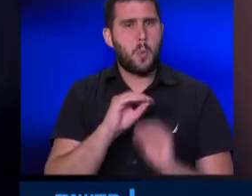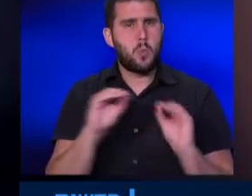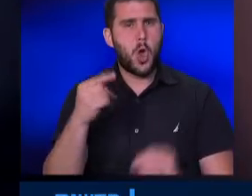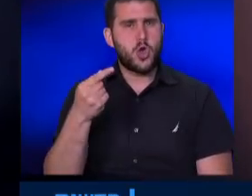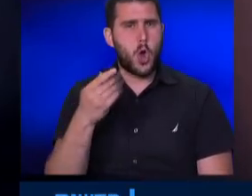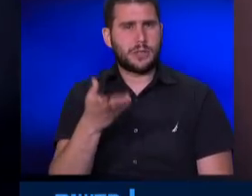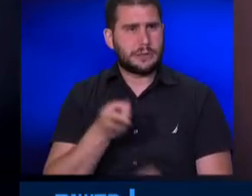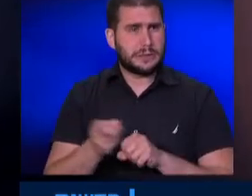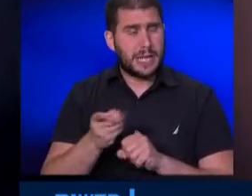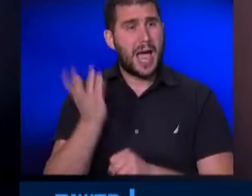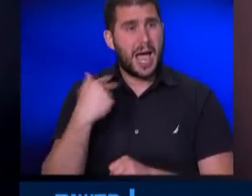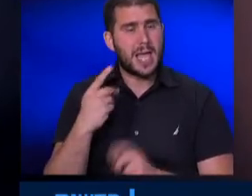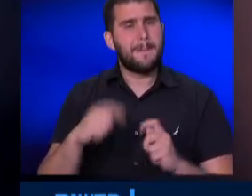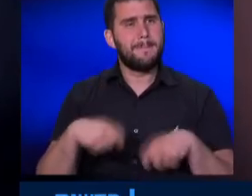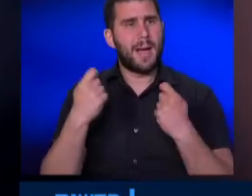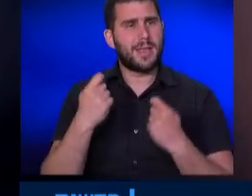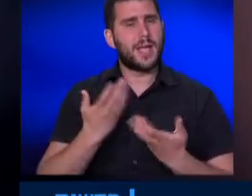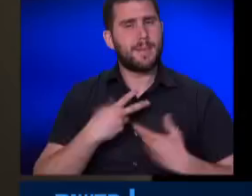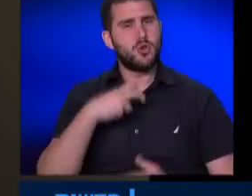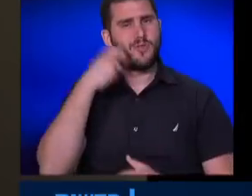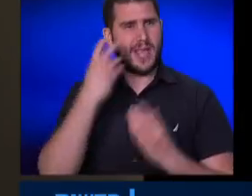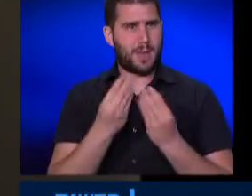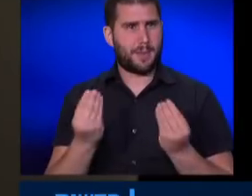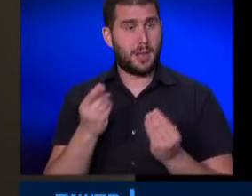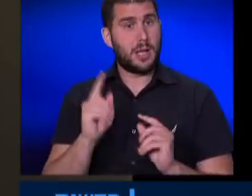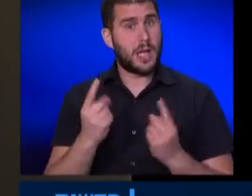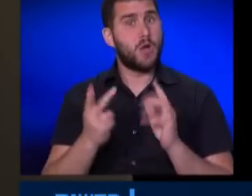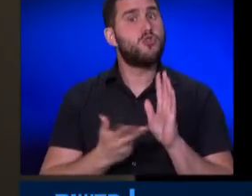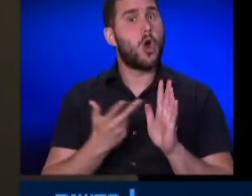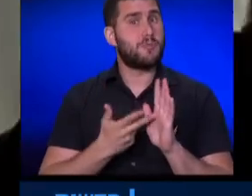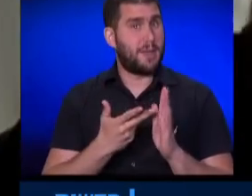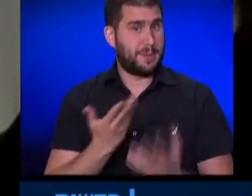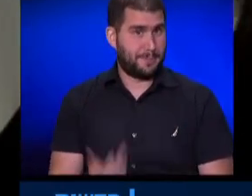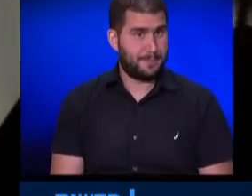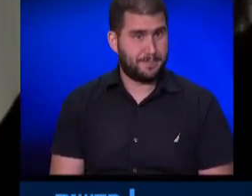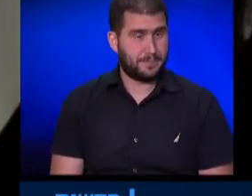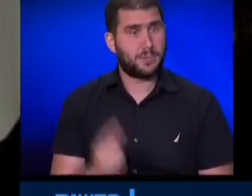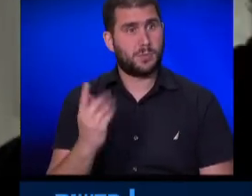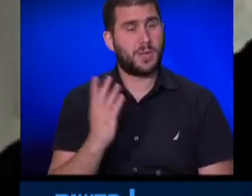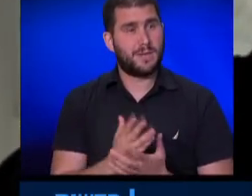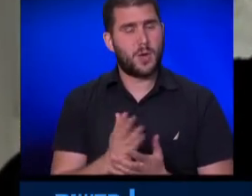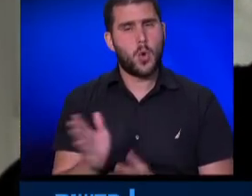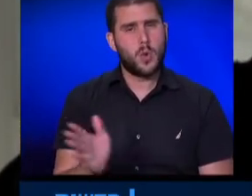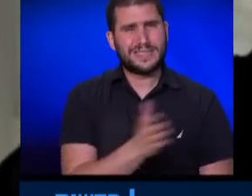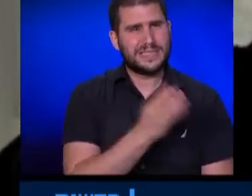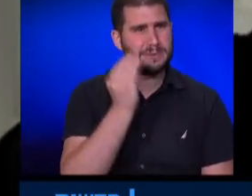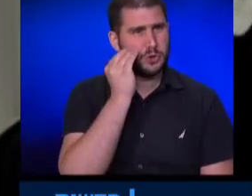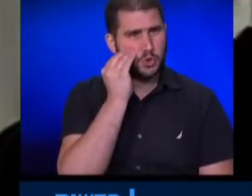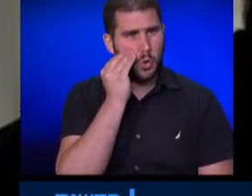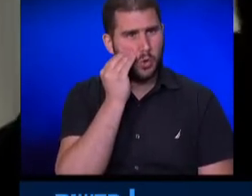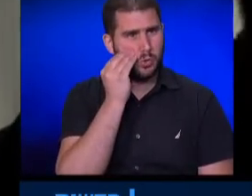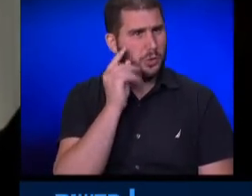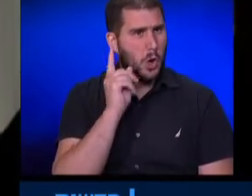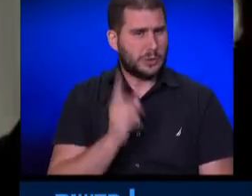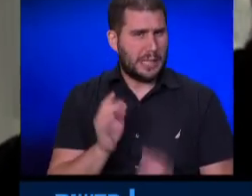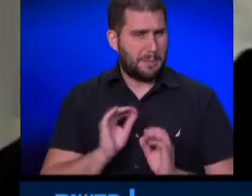גרוס, שהיה מחנך שזכה לשבחים. זה קרה 3 פעמים. הוא הוציא אותה משיעור